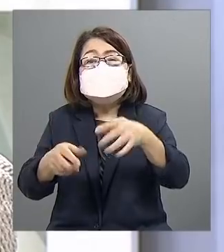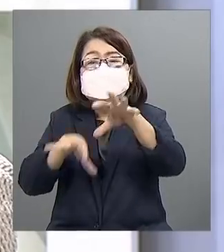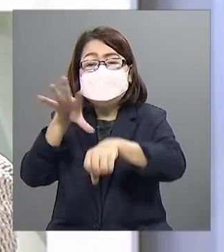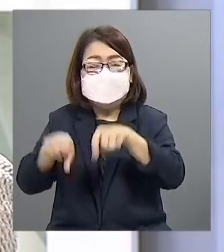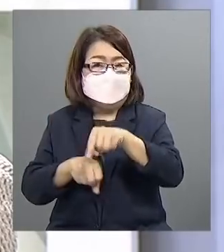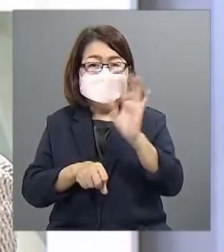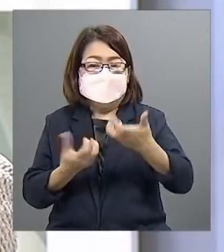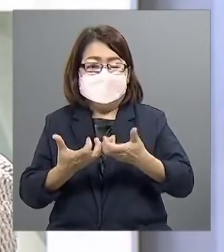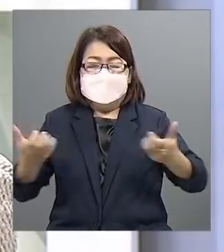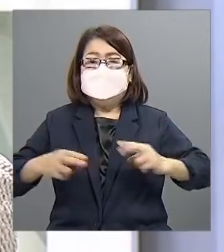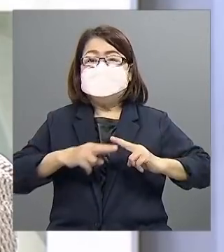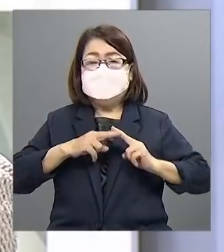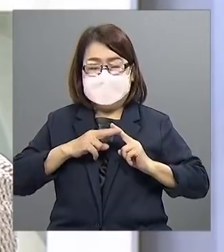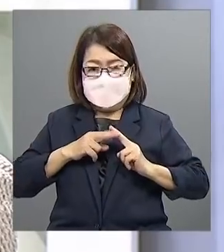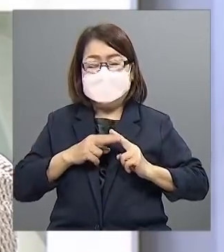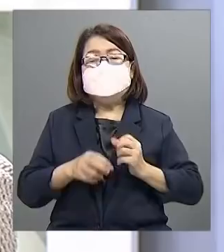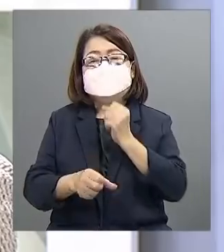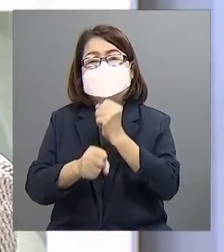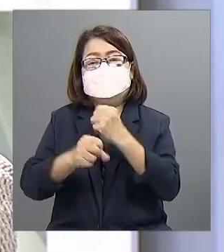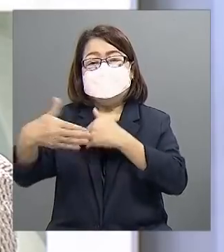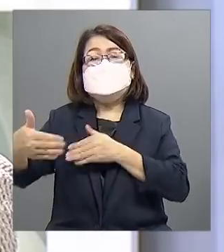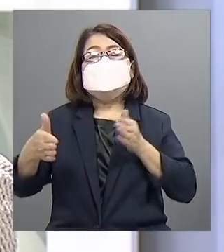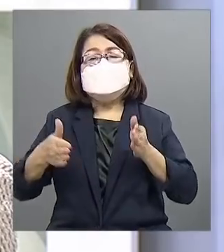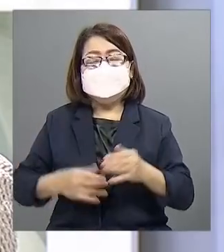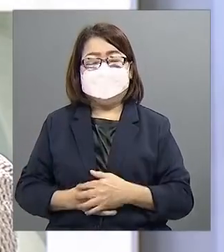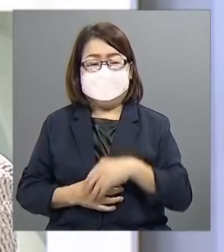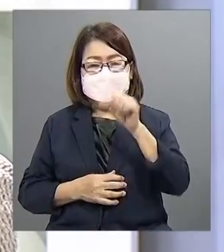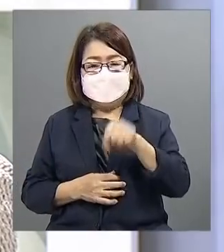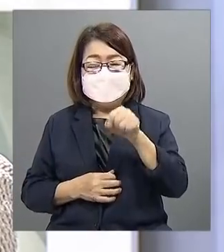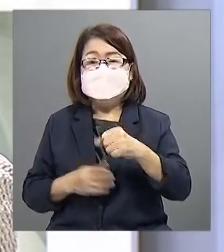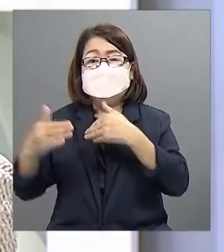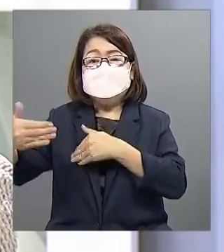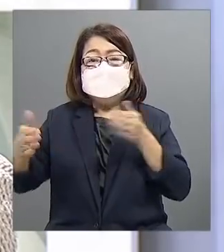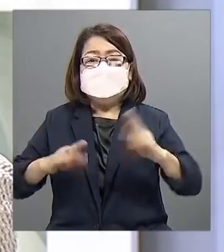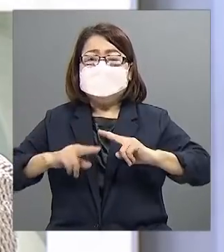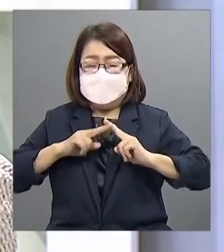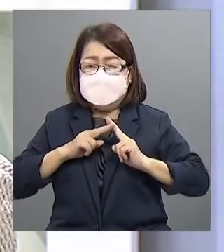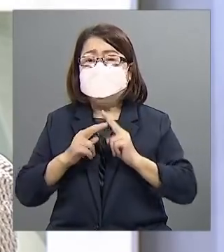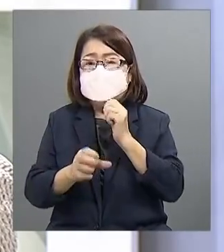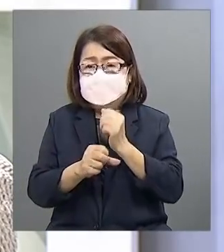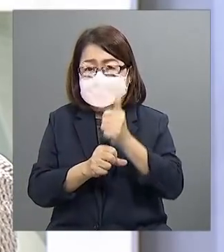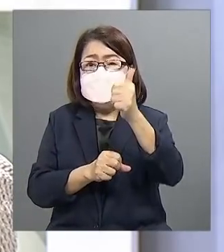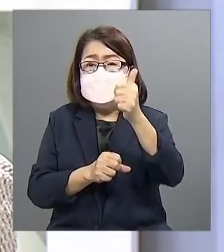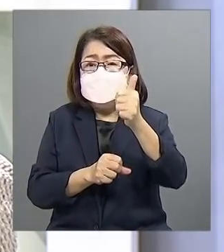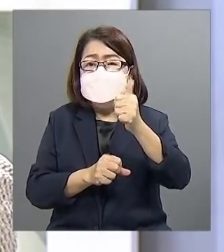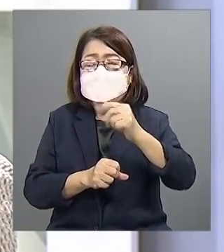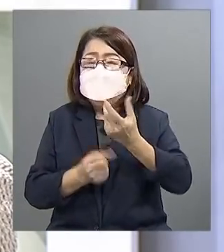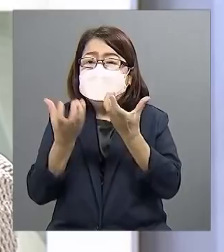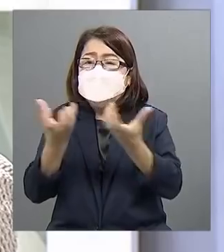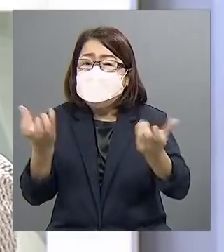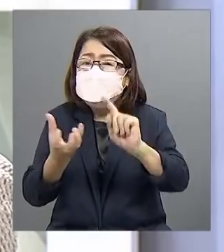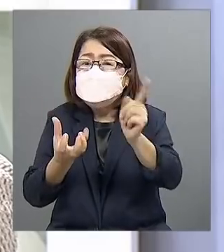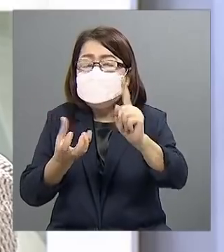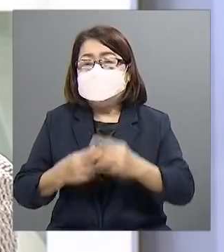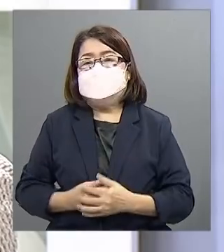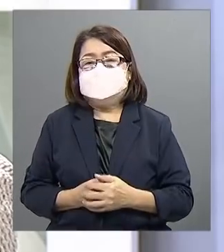ที่บอกไปนะครับว่าจริงๆกล่องรอดตายเนี่ยเราก็สามารถทำกล่องรอดตายของตัวเราเองได้เหมือนกัน คุ ณผู้ชมอุปกรณ์ที่ต้องเตรียมดูแล้วที่ไล่มา